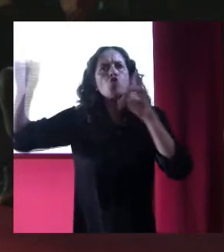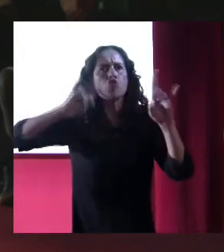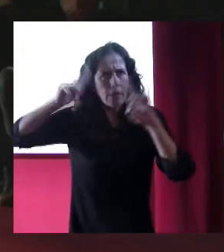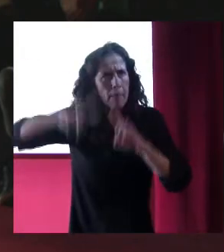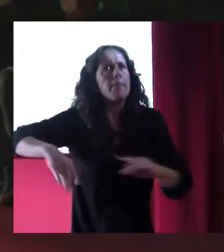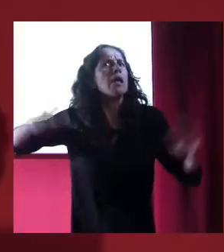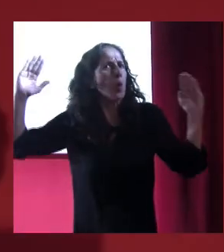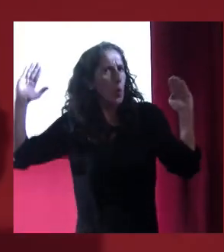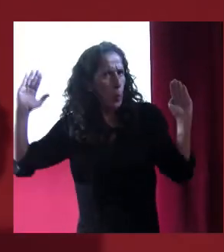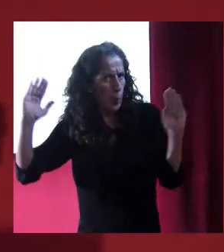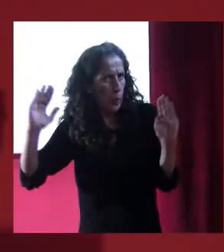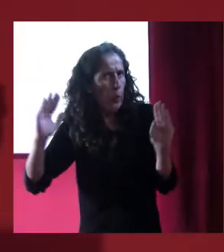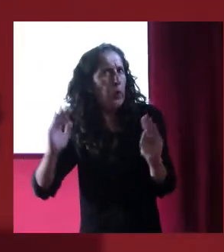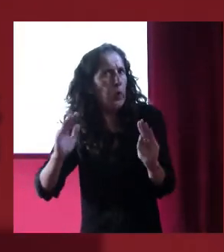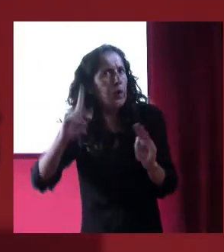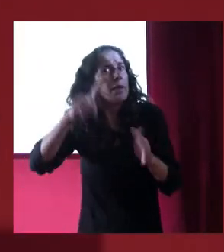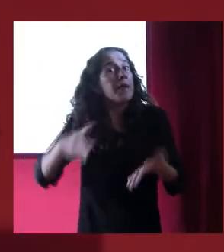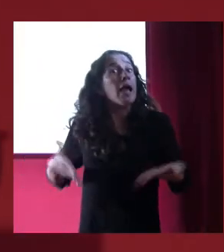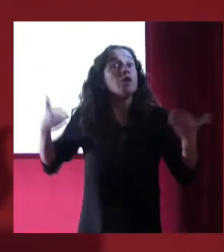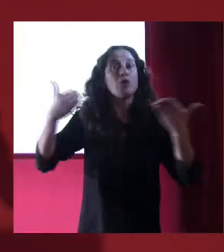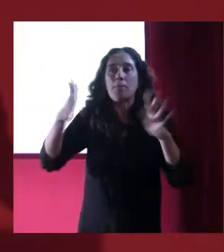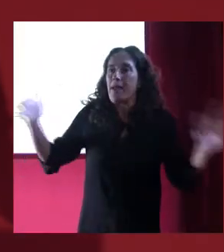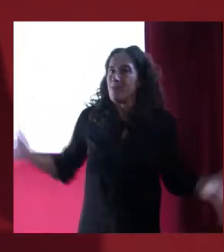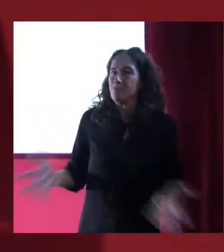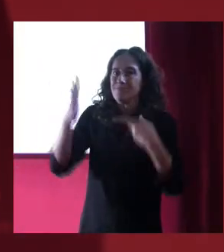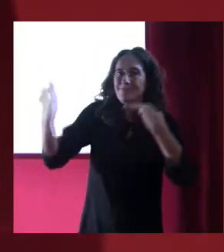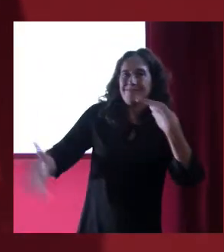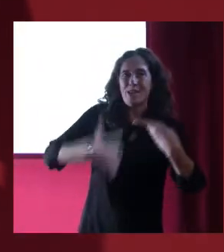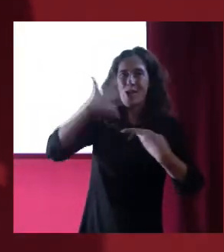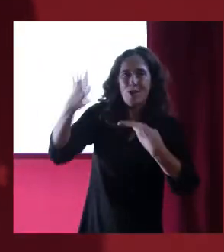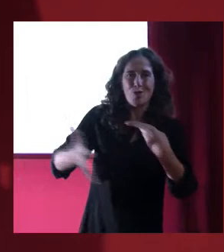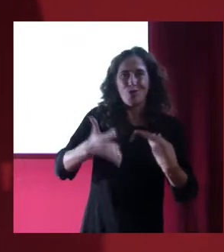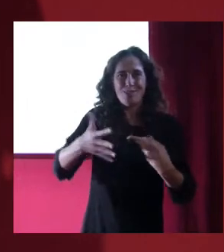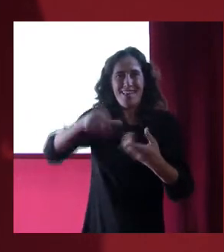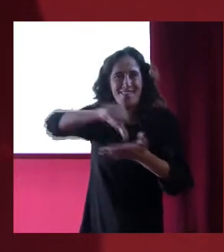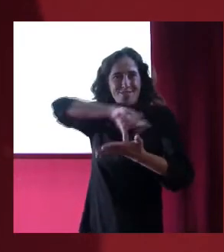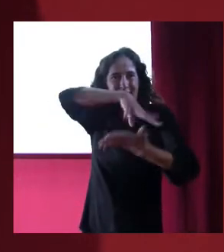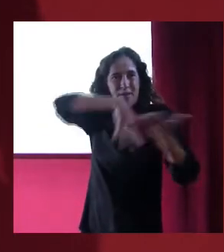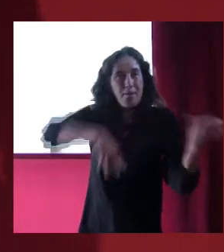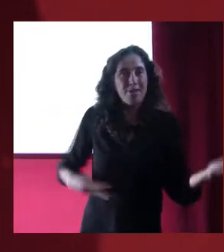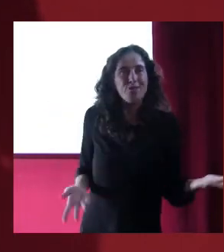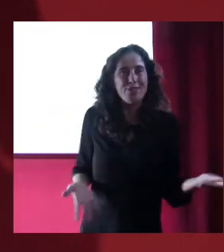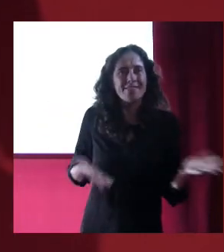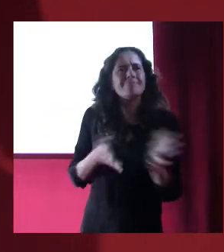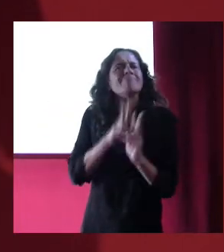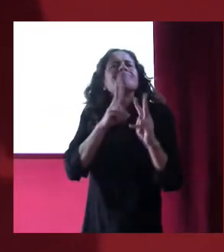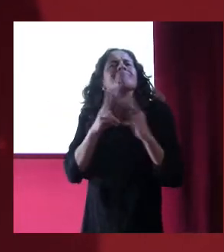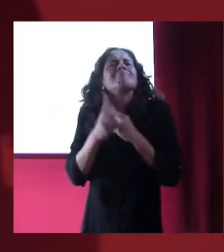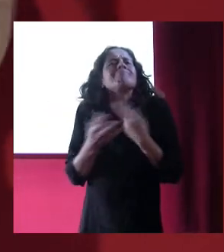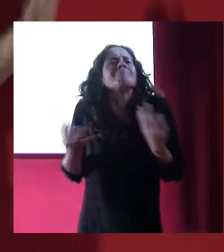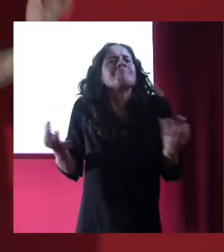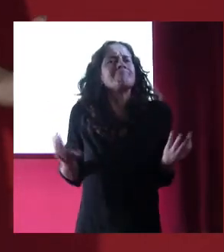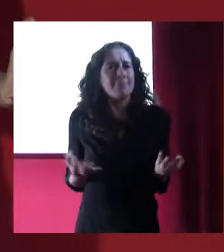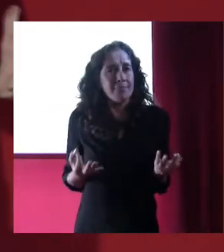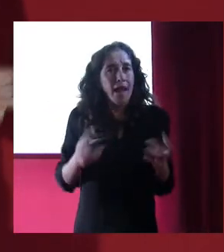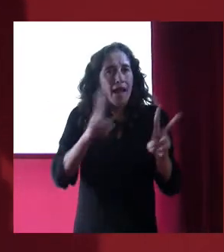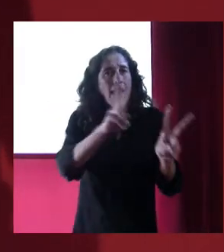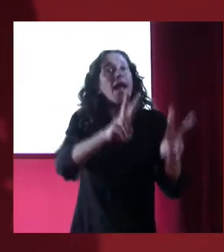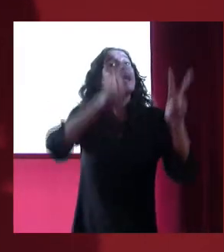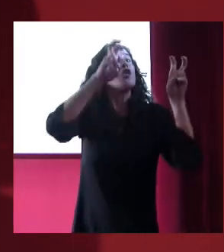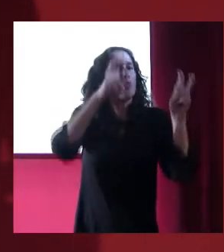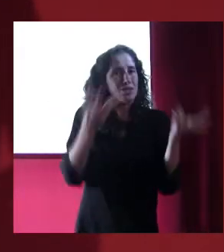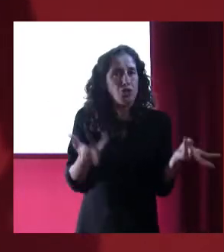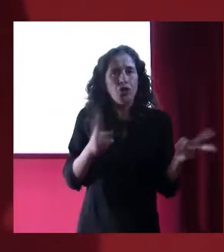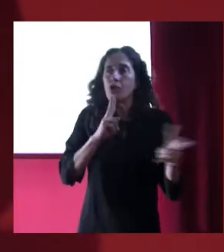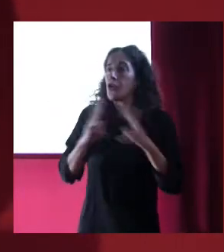patim tots i ajudarem a incentivar la indústria de la Gran Barcelona. La resposta és innovació,